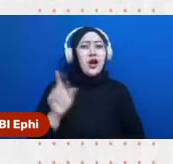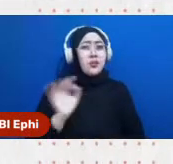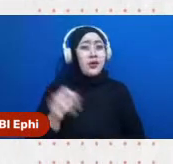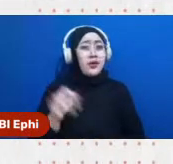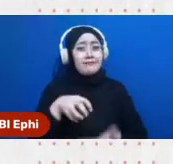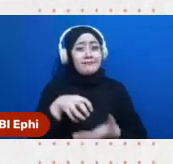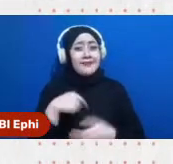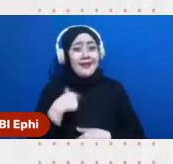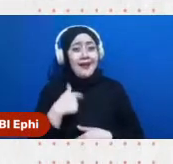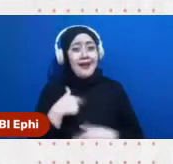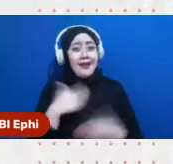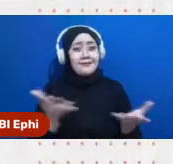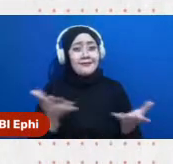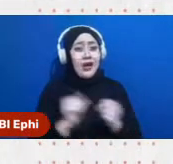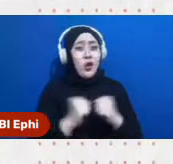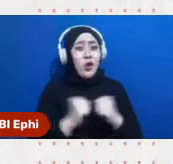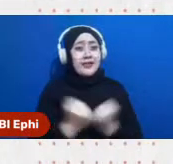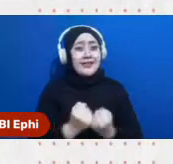saya berasal?